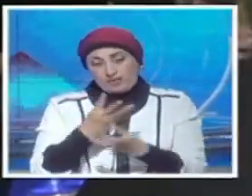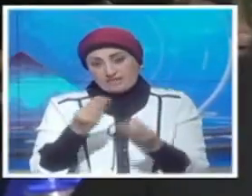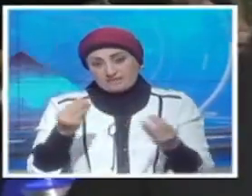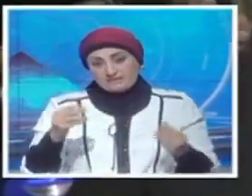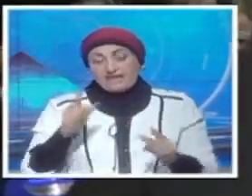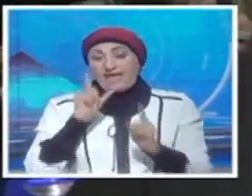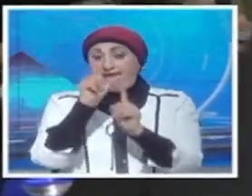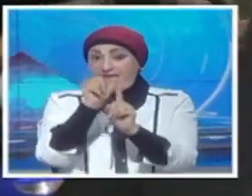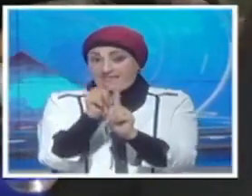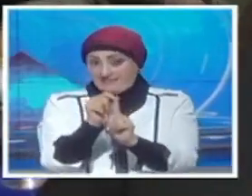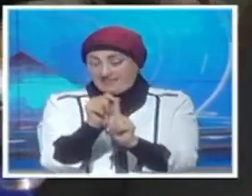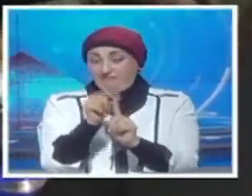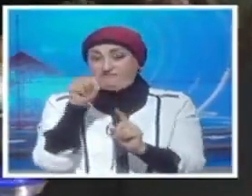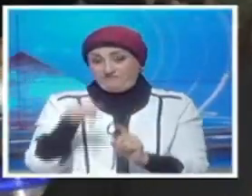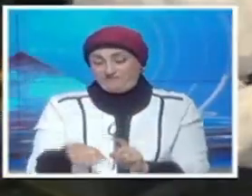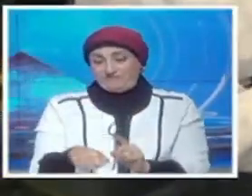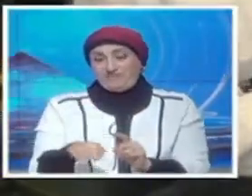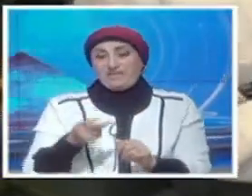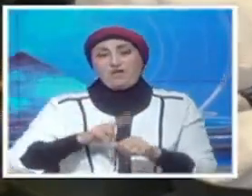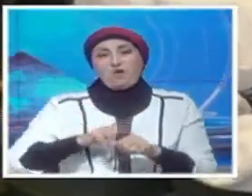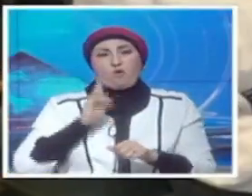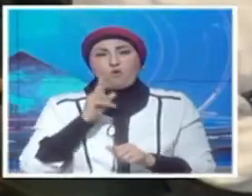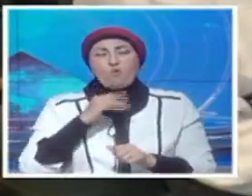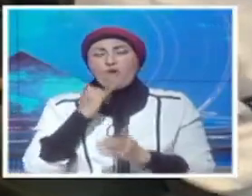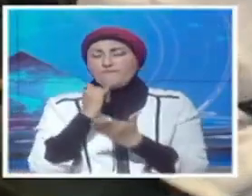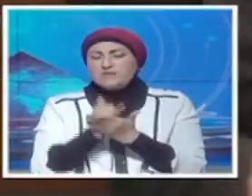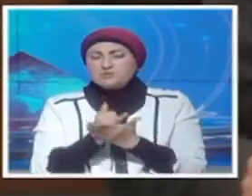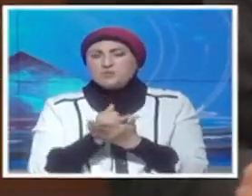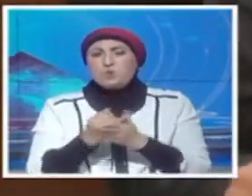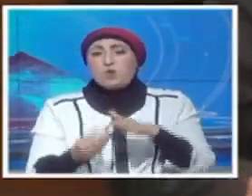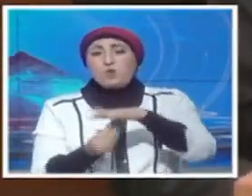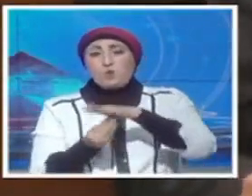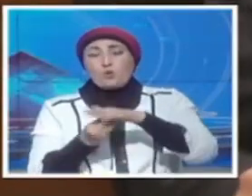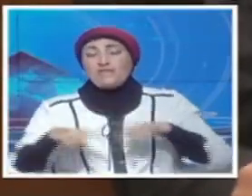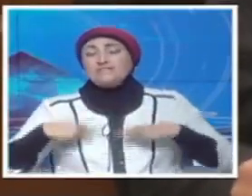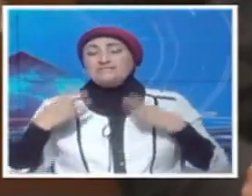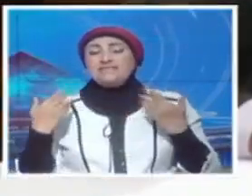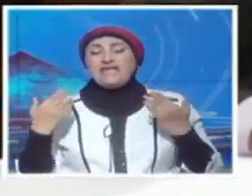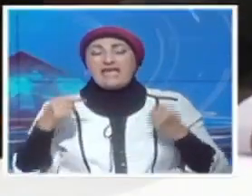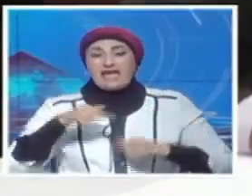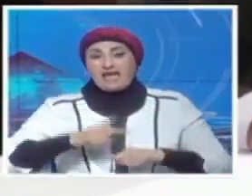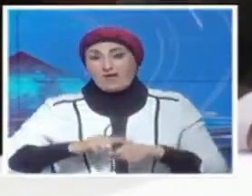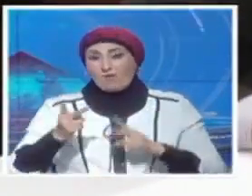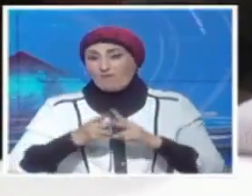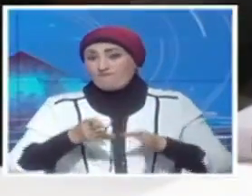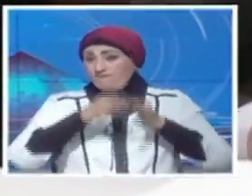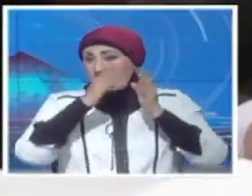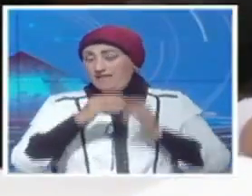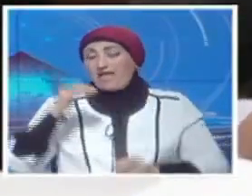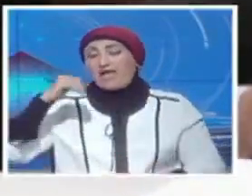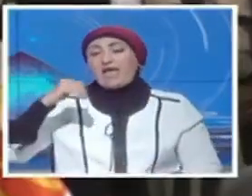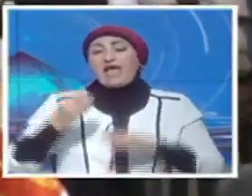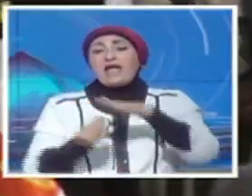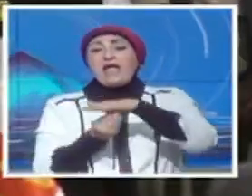هو الهدف من ملتقى التوظيف الذي تنظمه كليه السياحه وفنادق جامعه حلوان بالتعاون مع